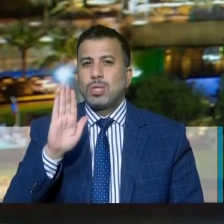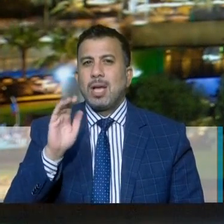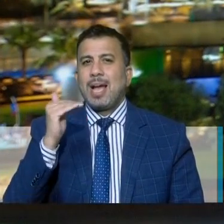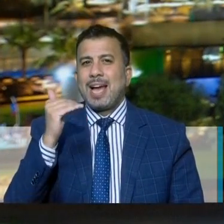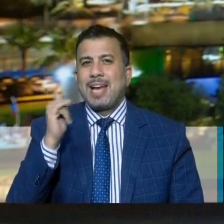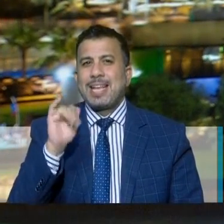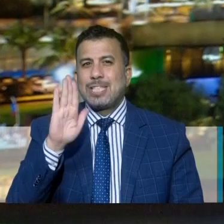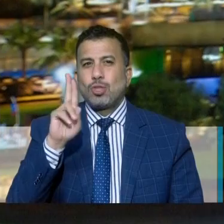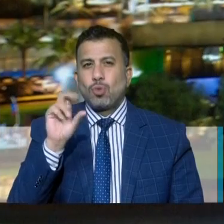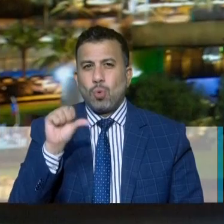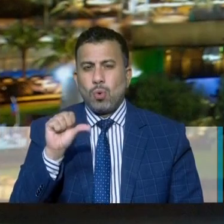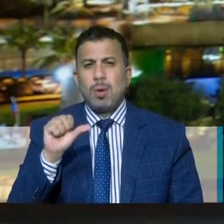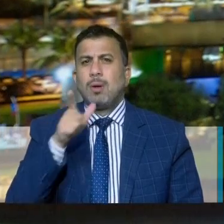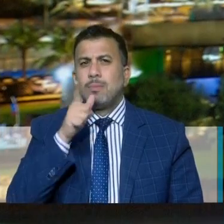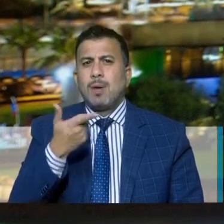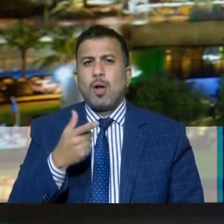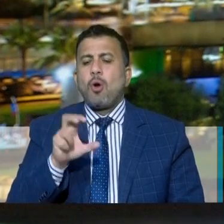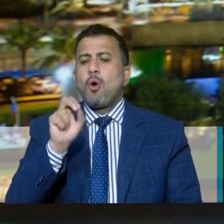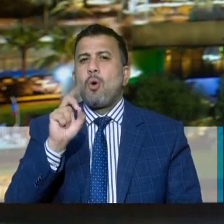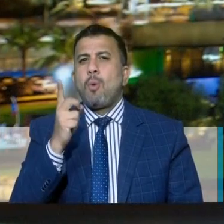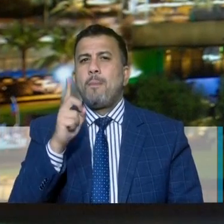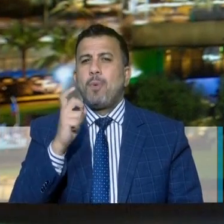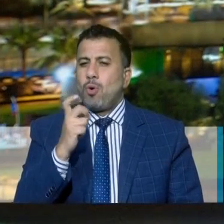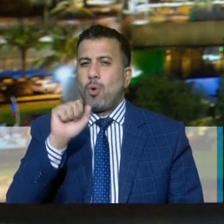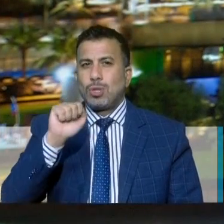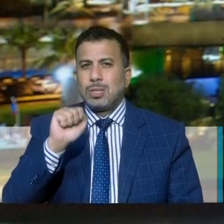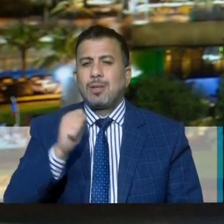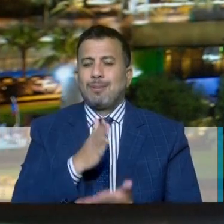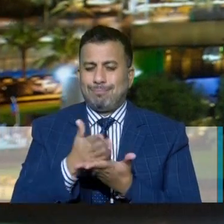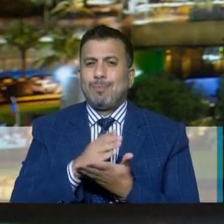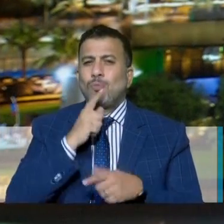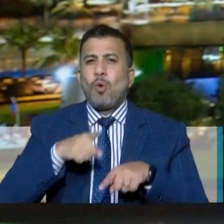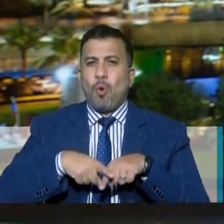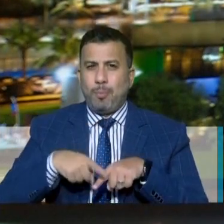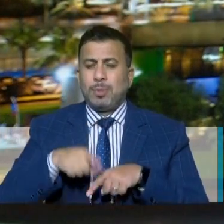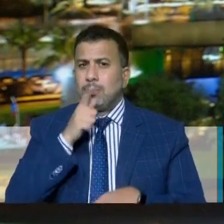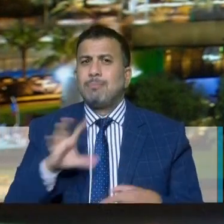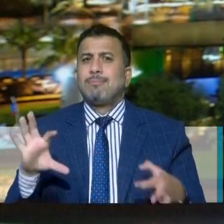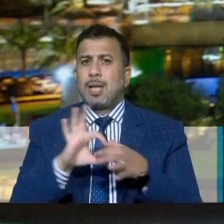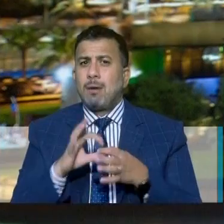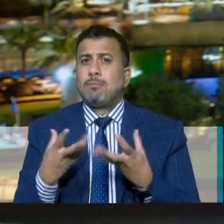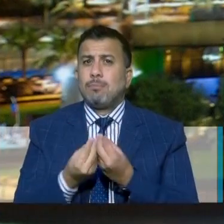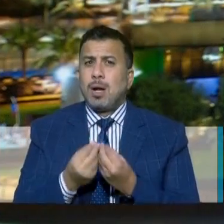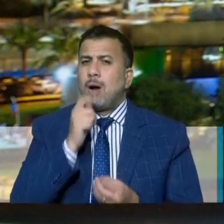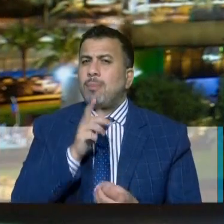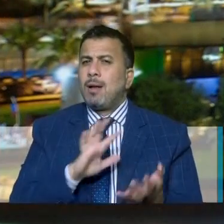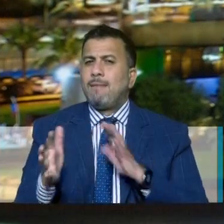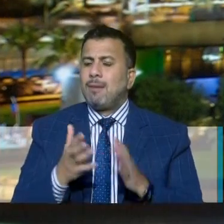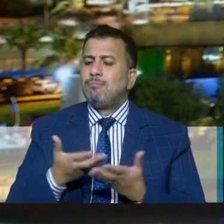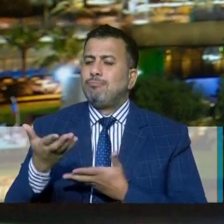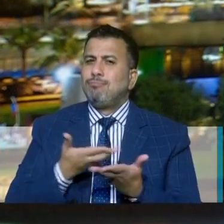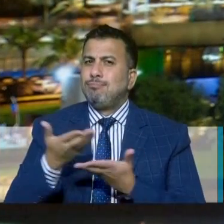نيكوس خريستو دويتس رئيس جمهوريه قبرص مختلف جوانب التعاون بين البلدين وفرص تعزيز